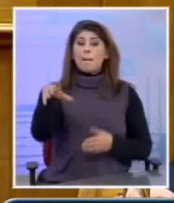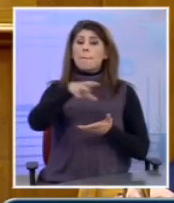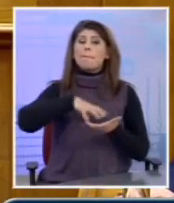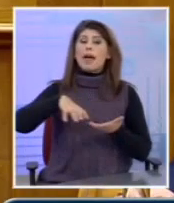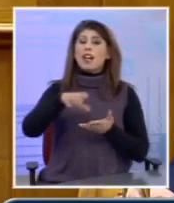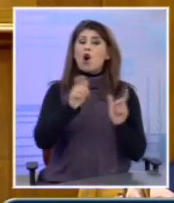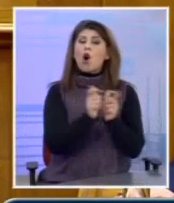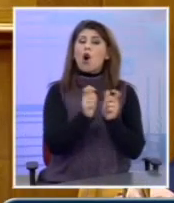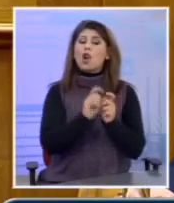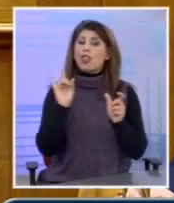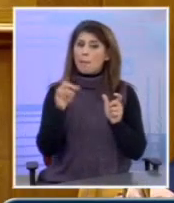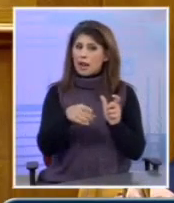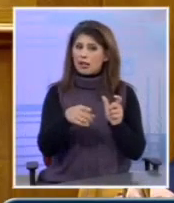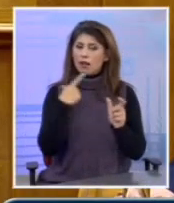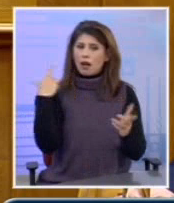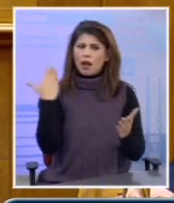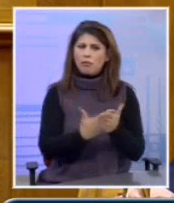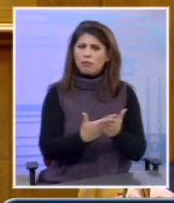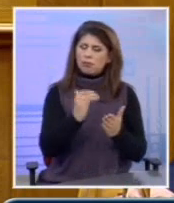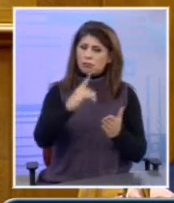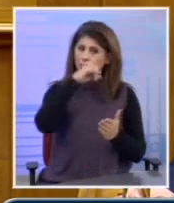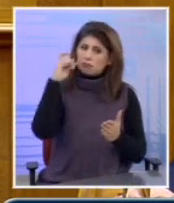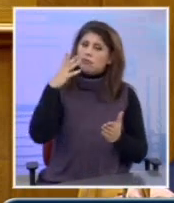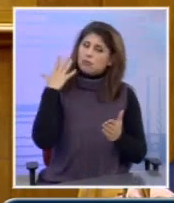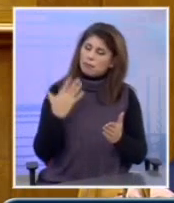αποδείξαμε ότι ακόμα και στα δύσκολα